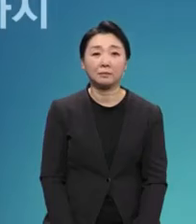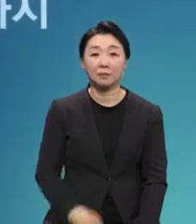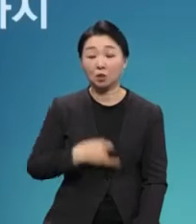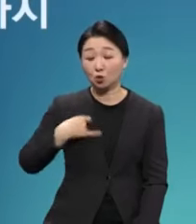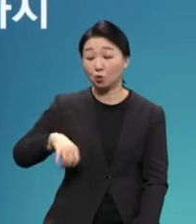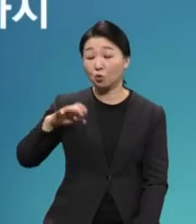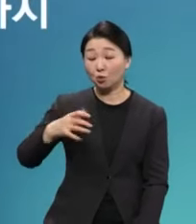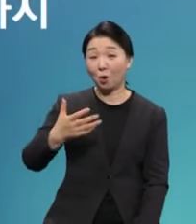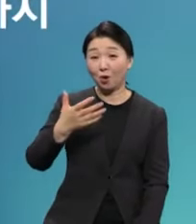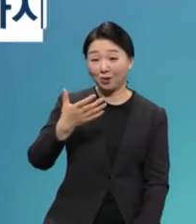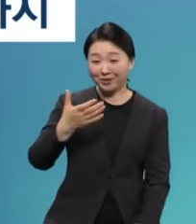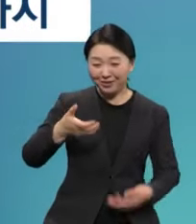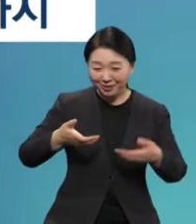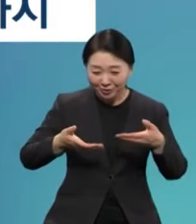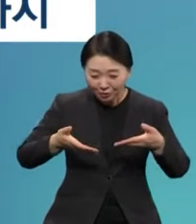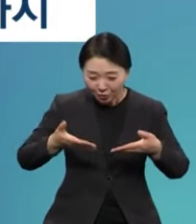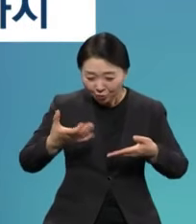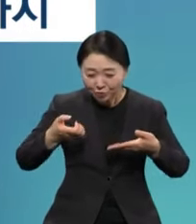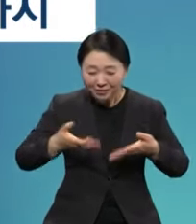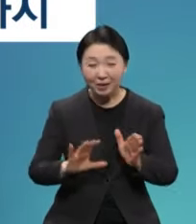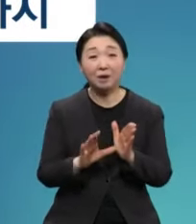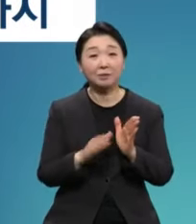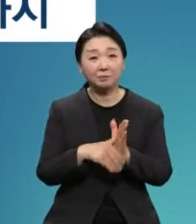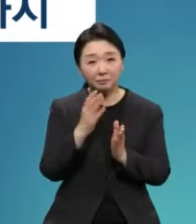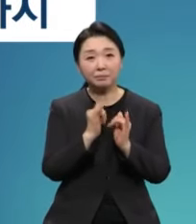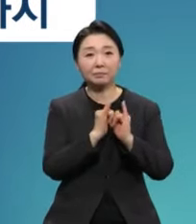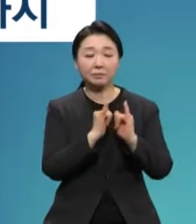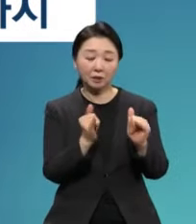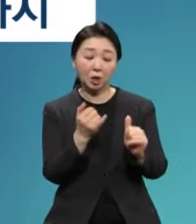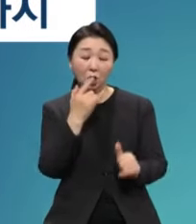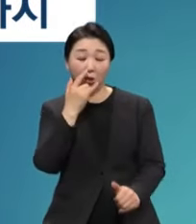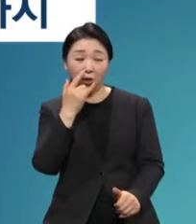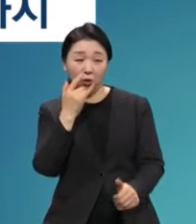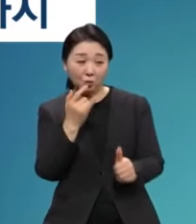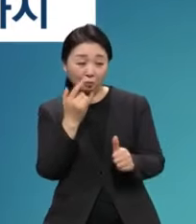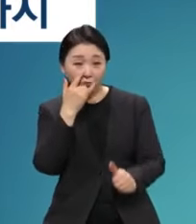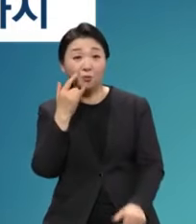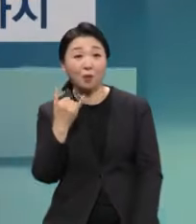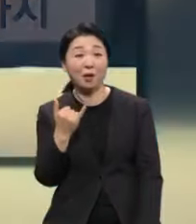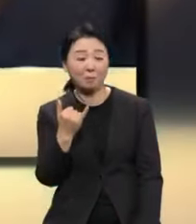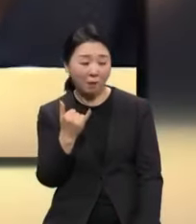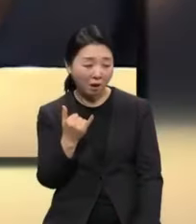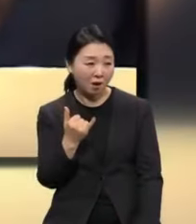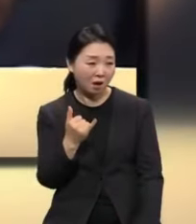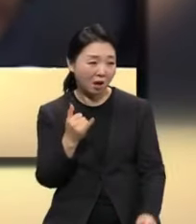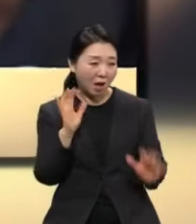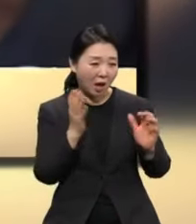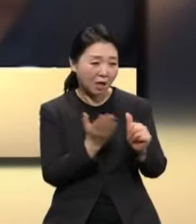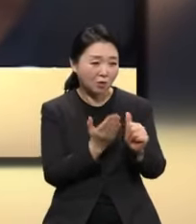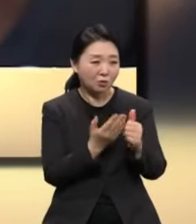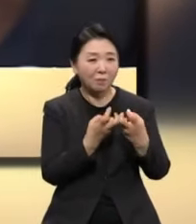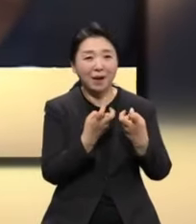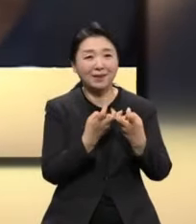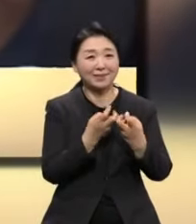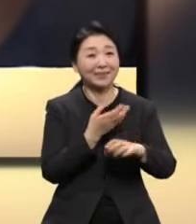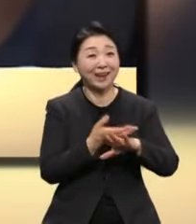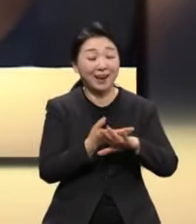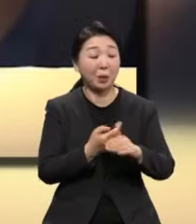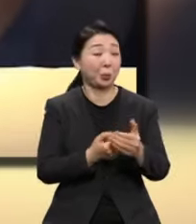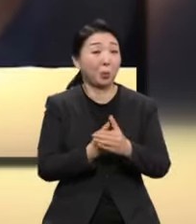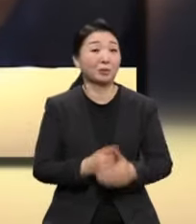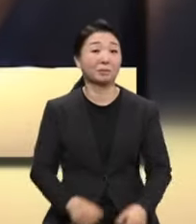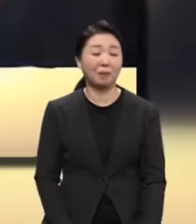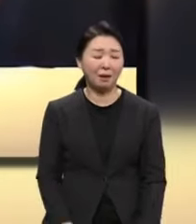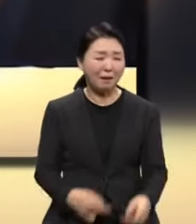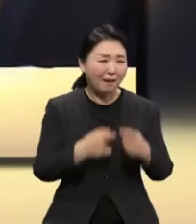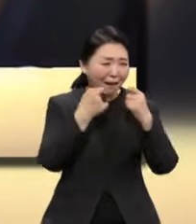중국에선 90년대생 젊은 부부의 육아 방식이 화제가 되고 있습니다. 한참을 달래도 눈물을 그치지 않는 어린이와